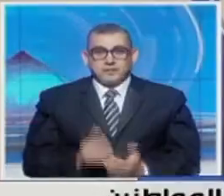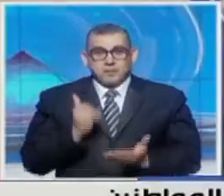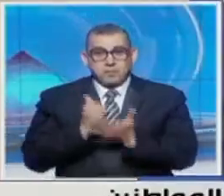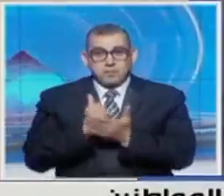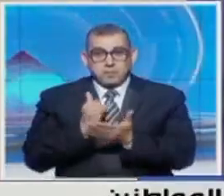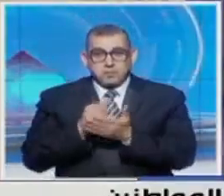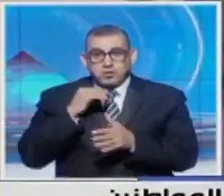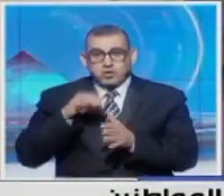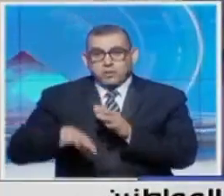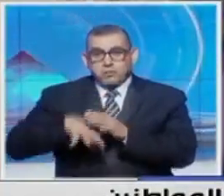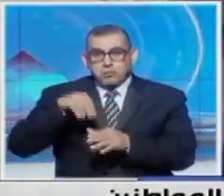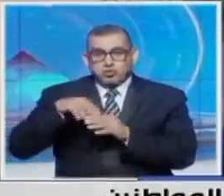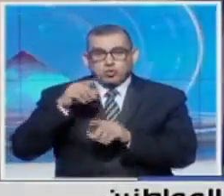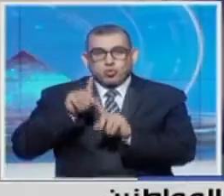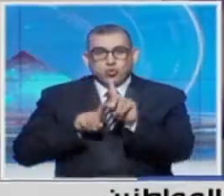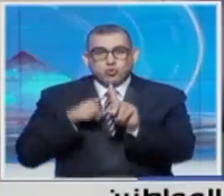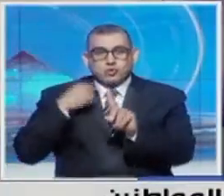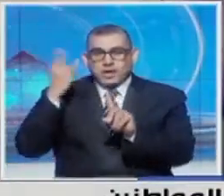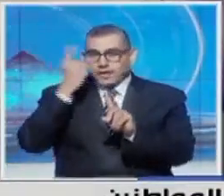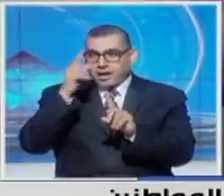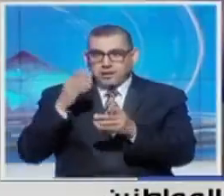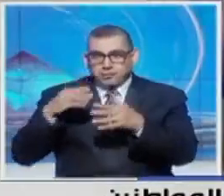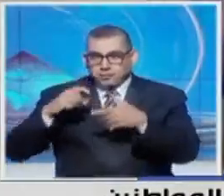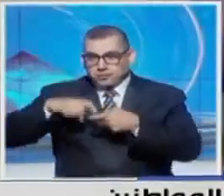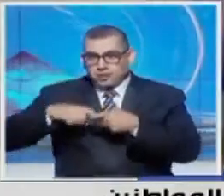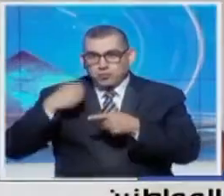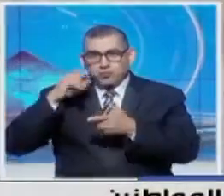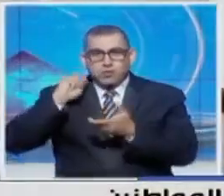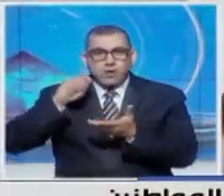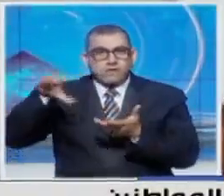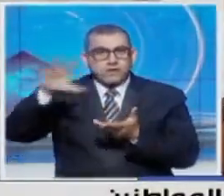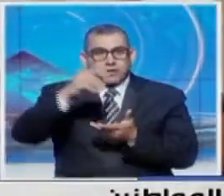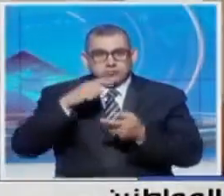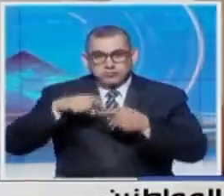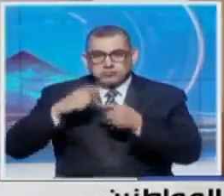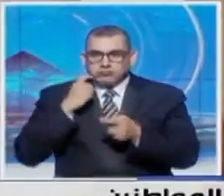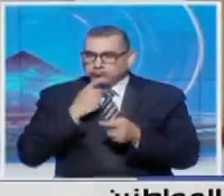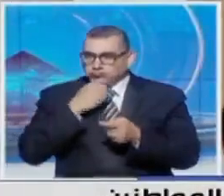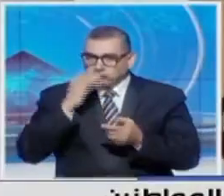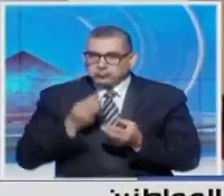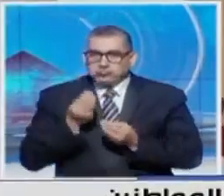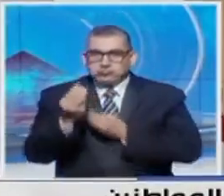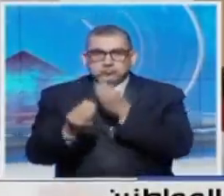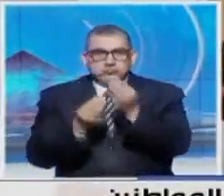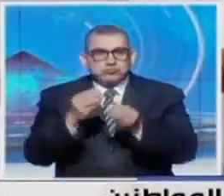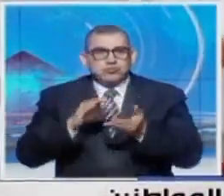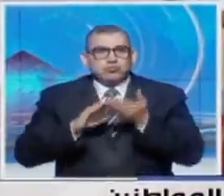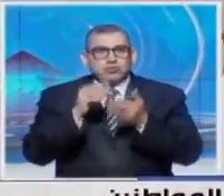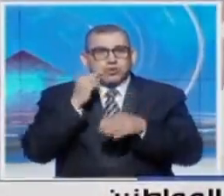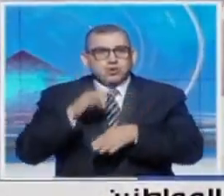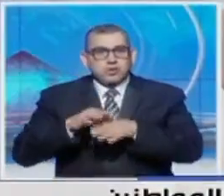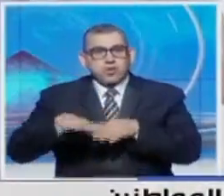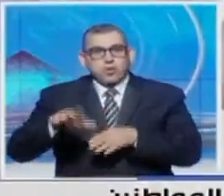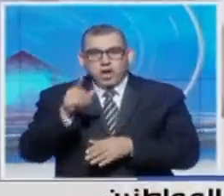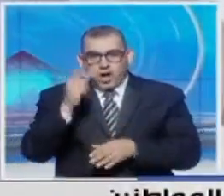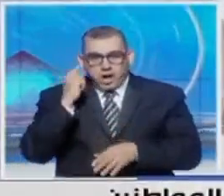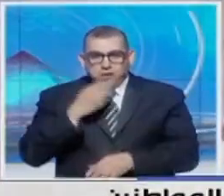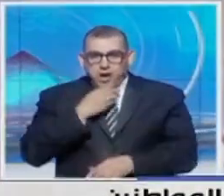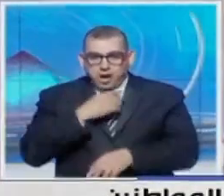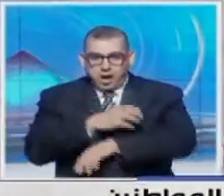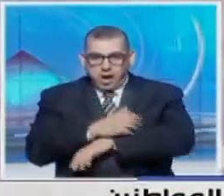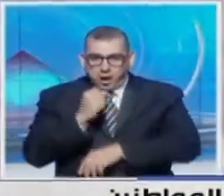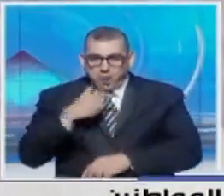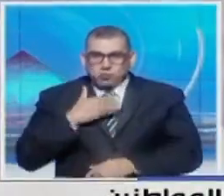قطاع المشروعات بوزارة الداخلية بالتنسيق مع مديريات الأمن كانت حريصة على إيصال هذه المساعدات إلى مستحقيها